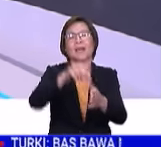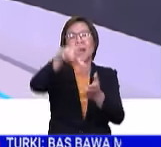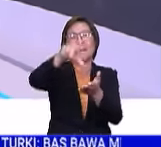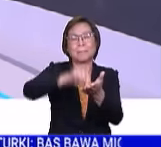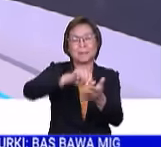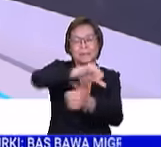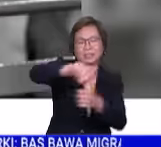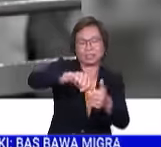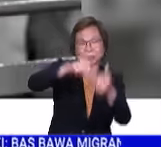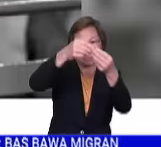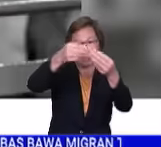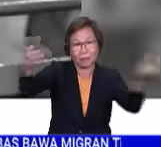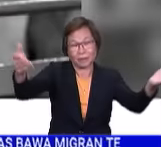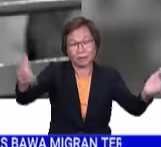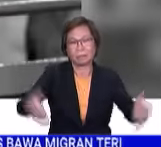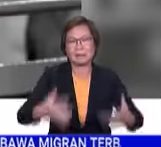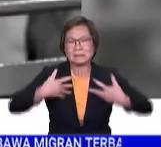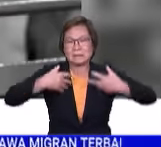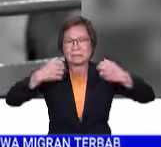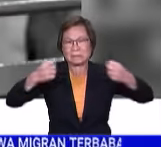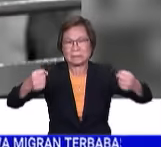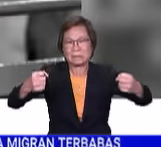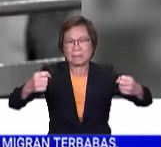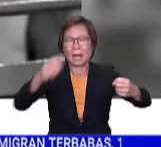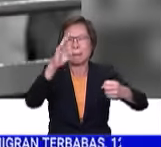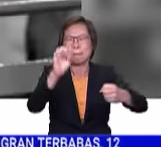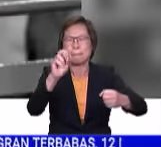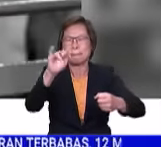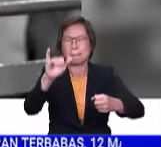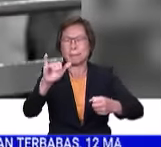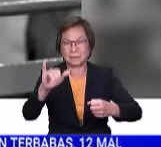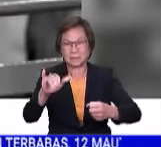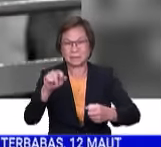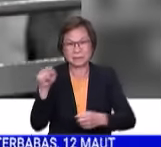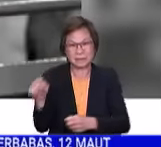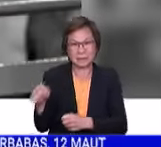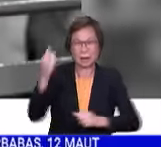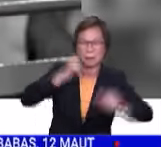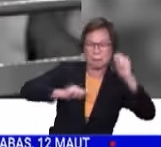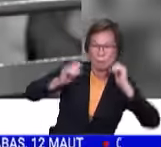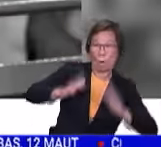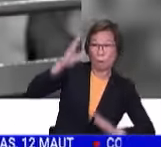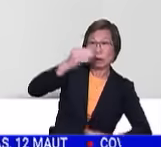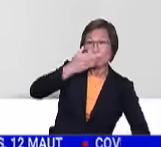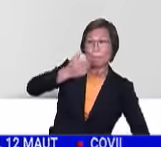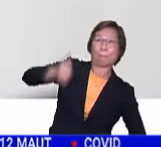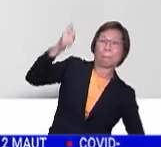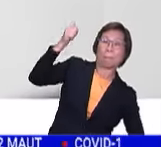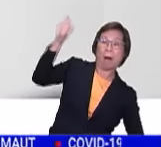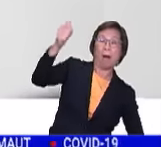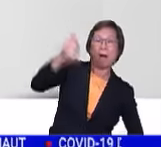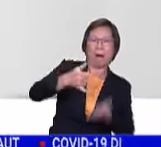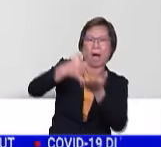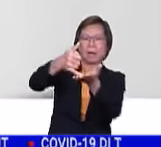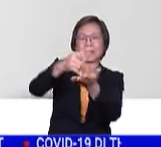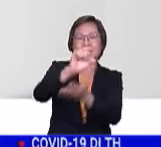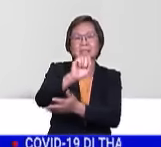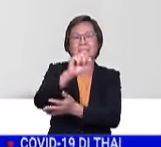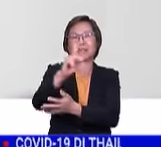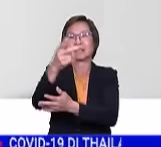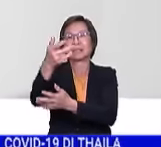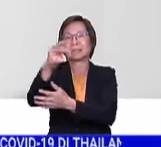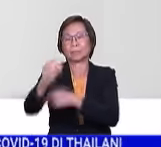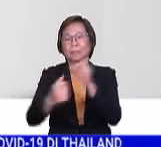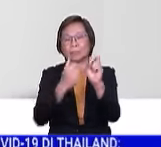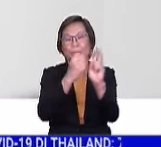sosial. Keadaan kesihatan Allahyarham yang pernah diangkat sebagai pelakon lelaki terbaik Anugerah Screen pada